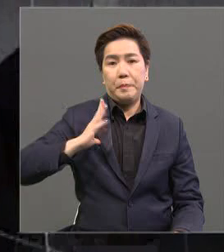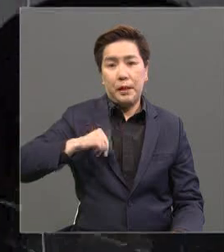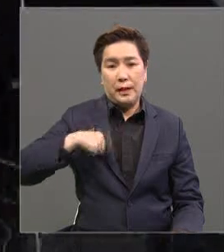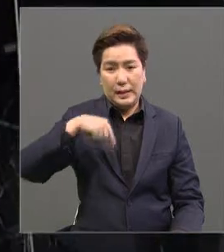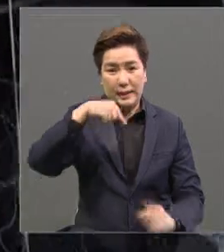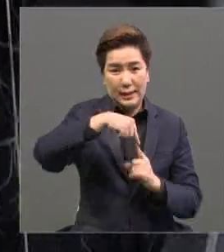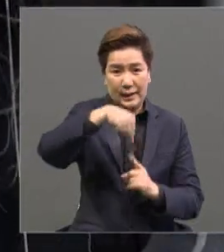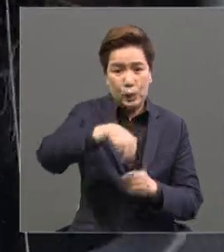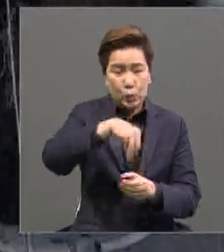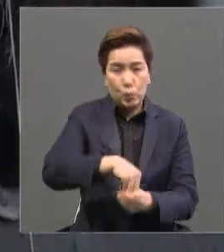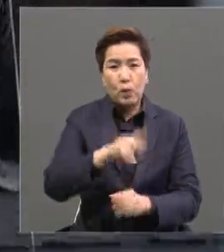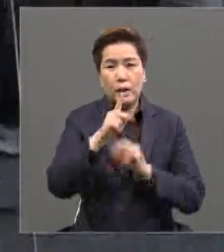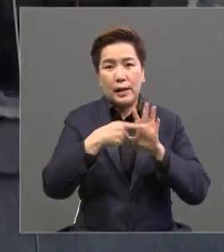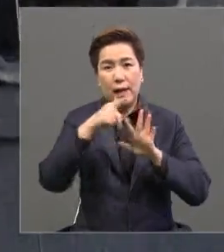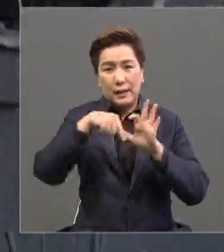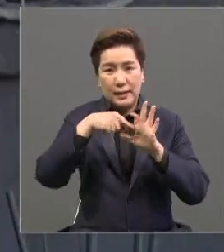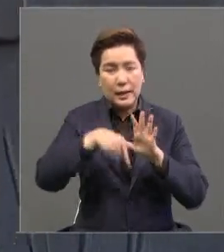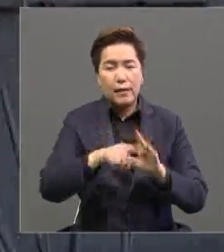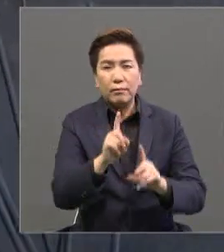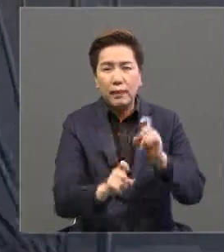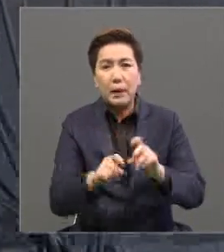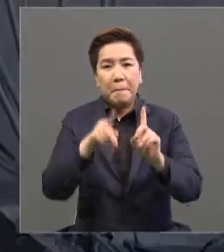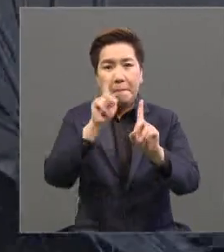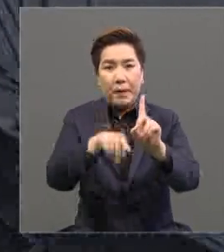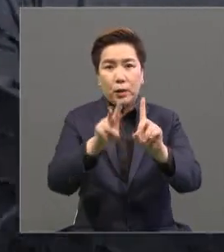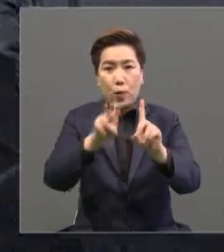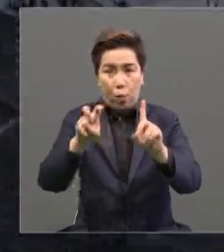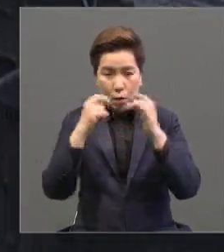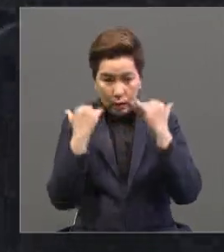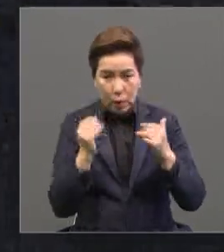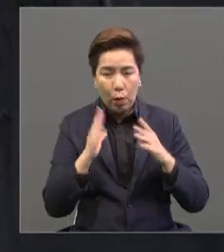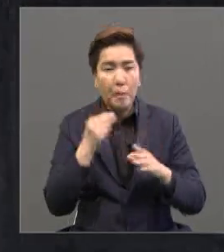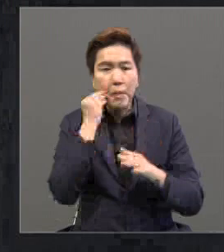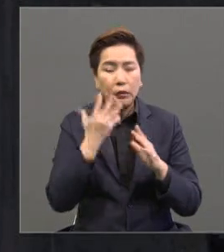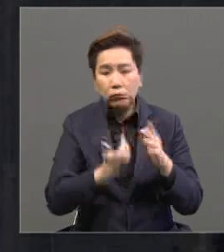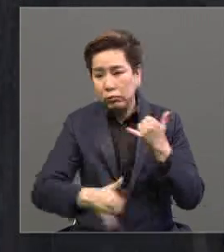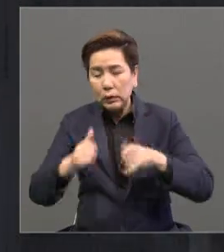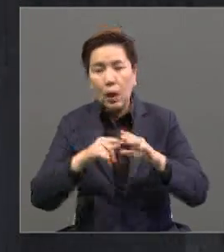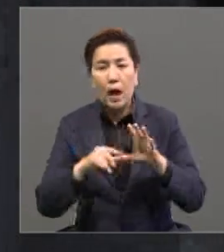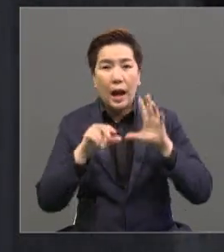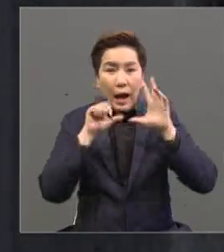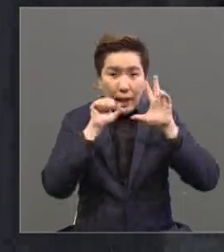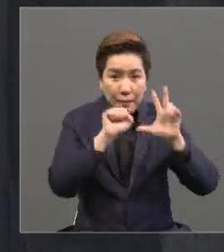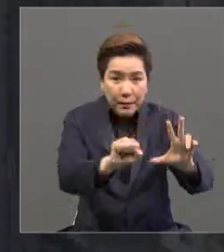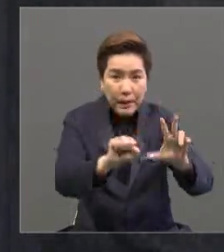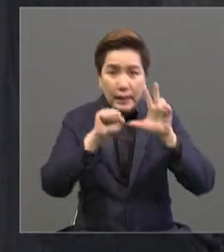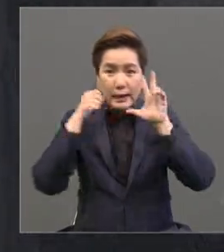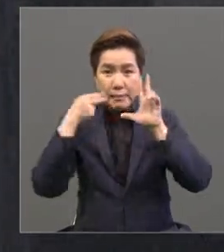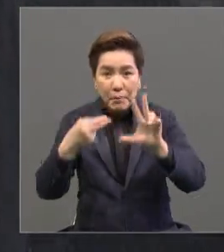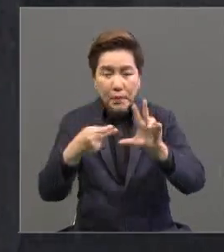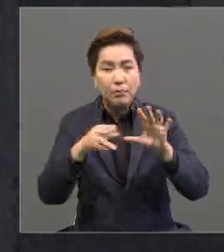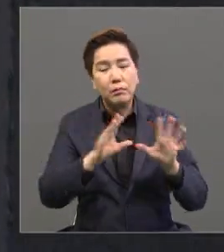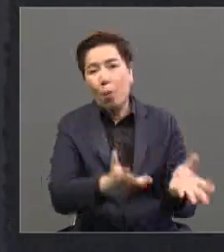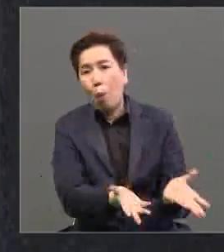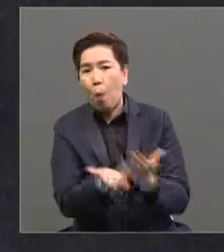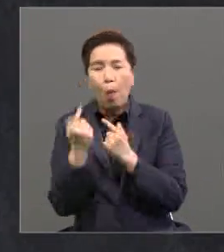ในเขตฉนวนกาซ่าเสียชีวิตกว่า1,200คนและขณะนี้มีผู้พลัดถิ่นกว่า330,000คนท่ามกลาง